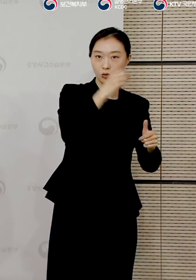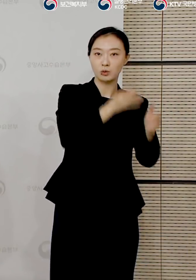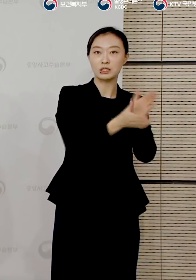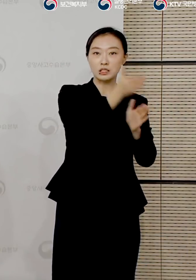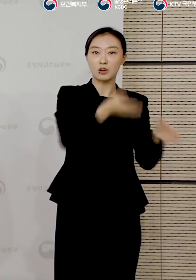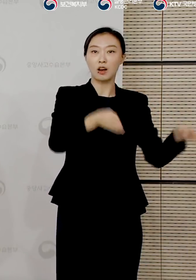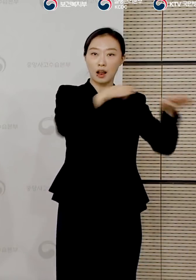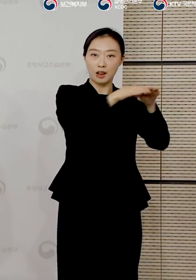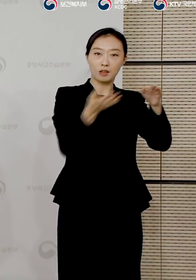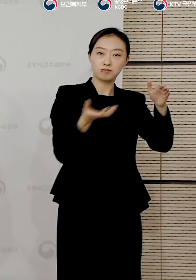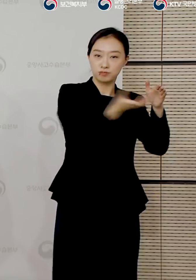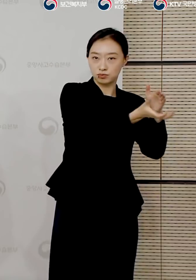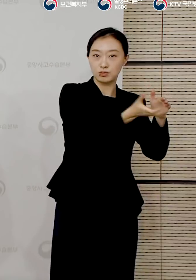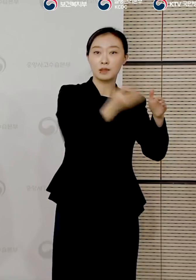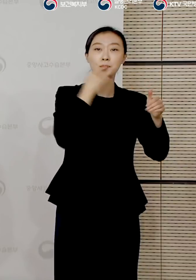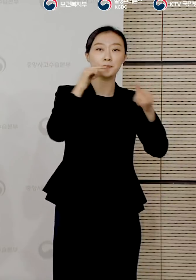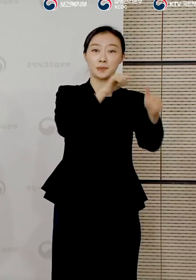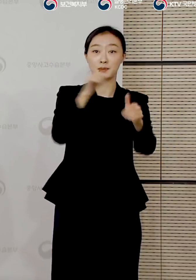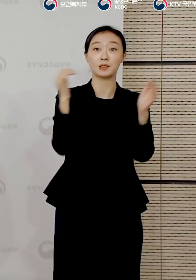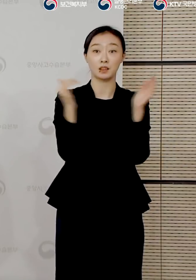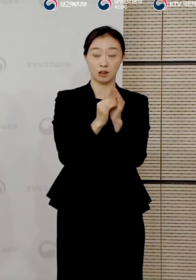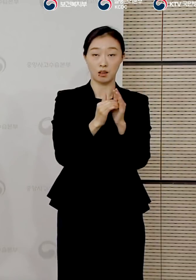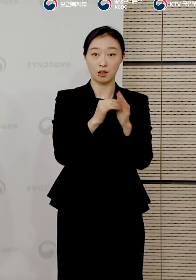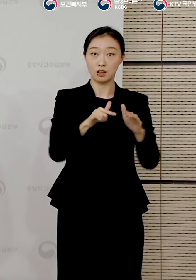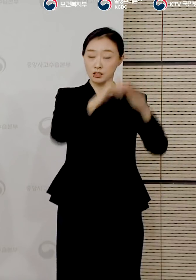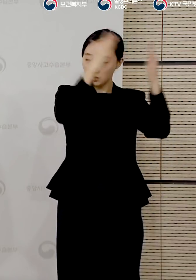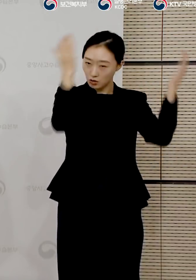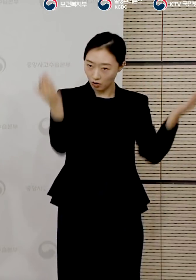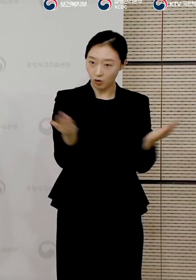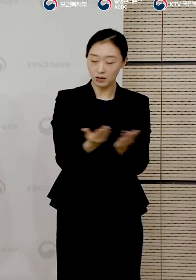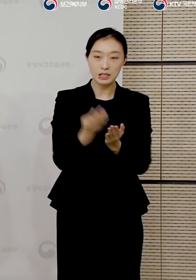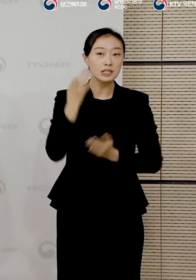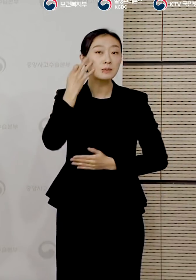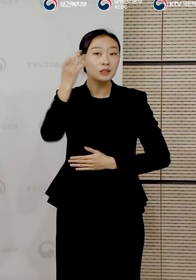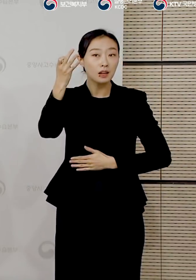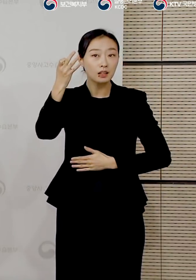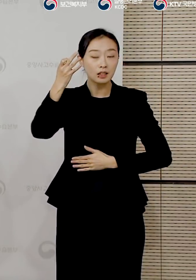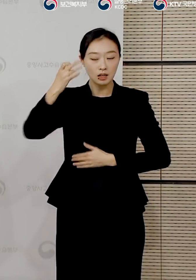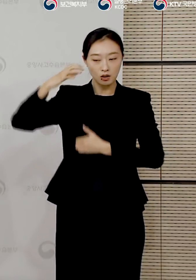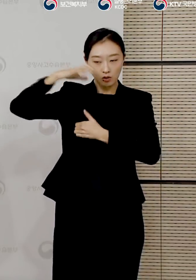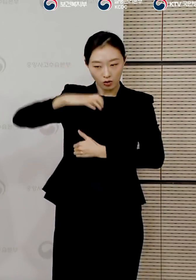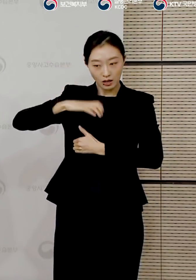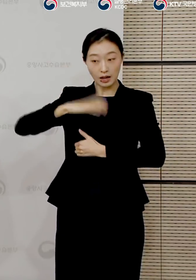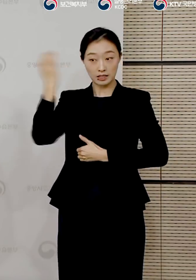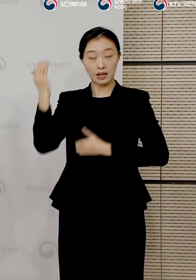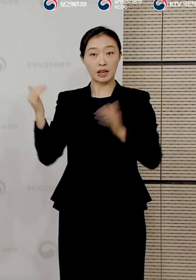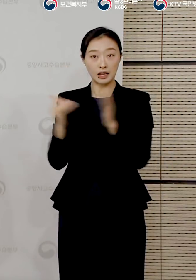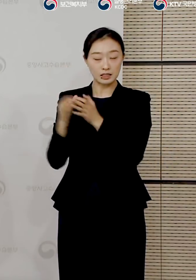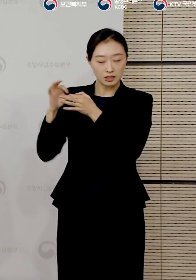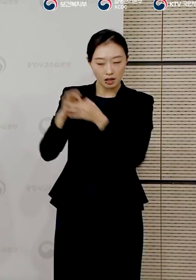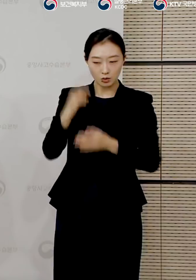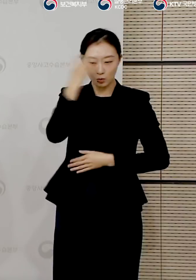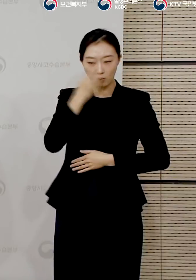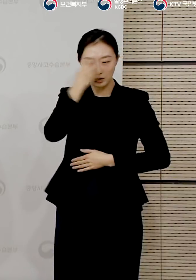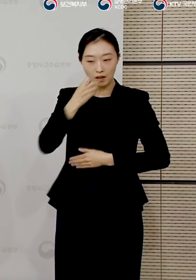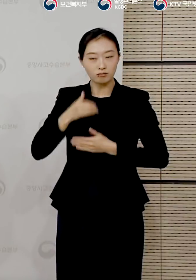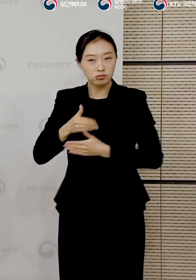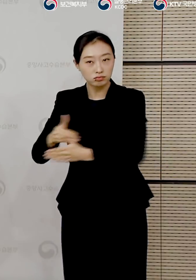있습니다. 이들 전원에 대하여 14일간의 격리 해제 전까지 진단 검사를 실시할